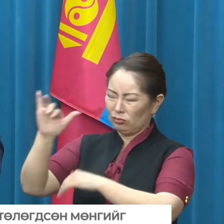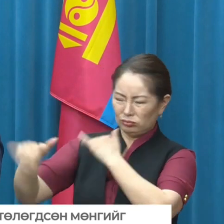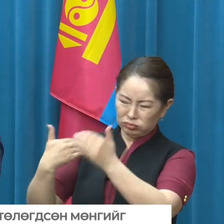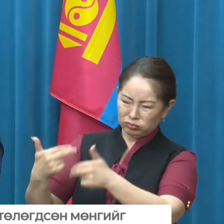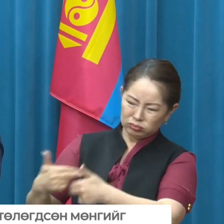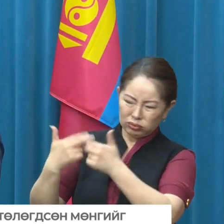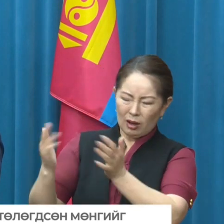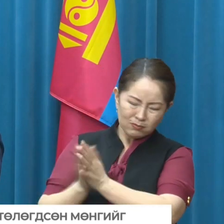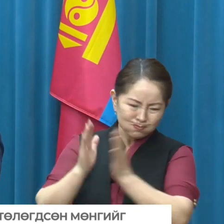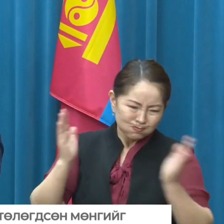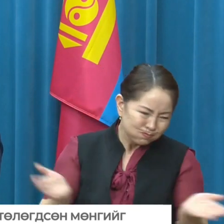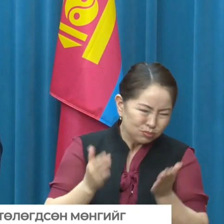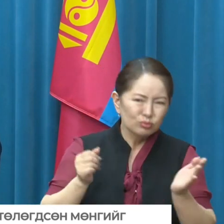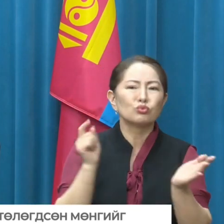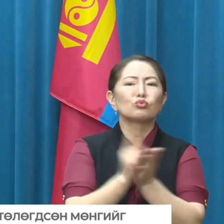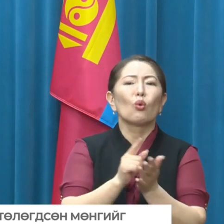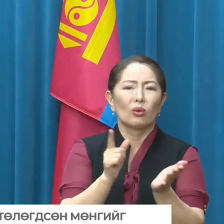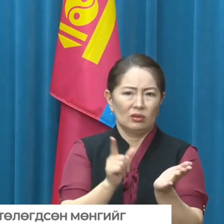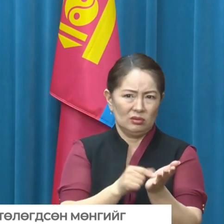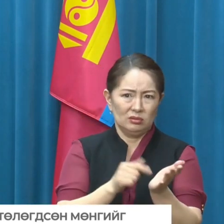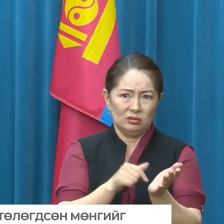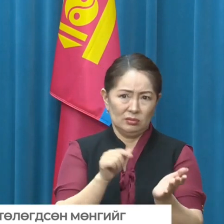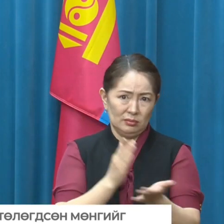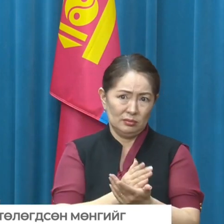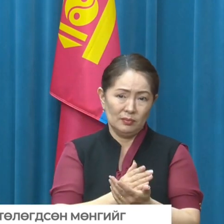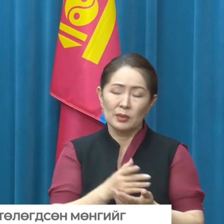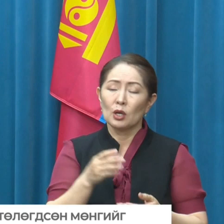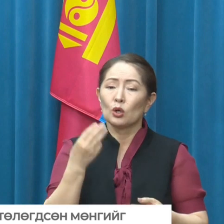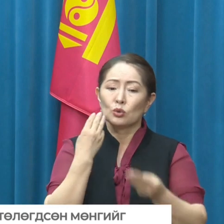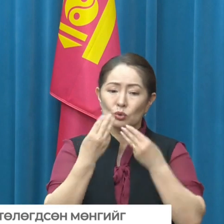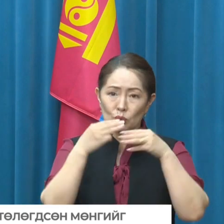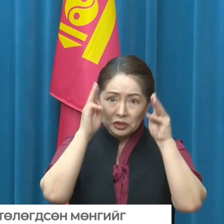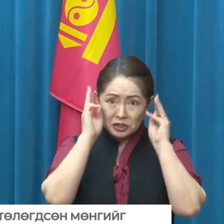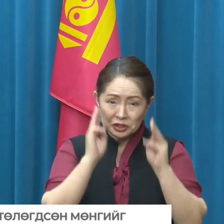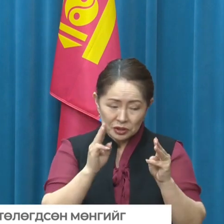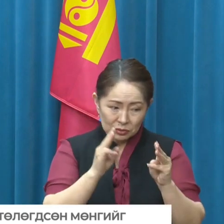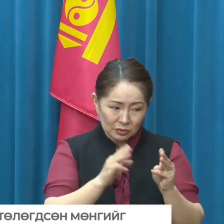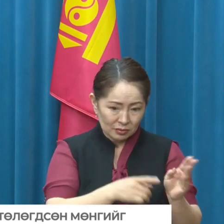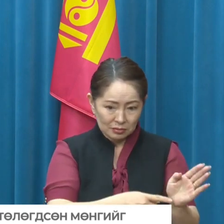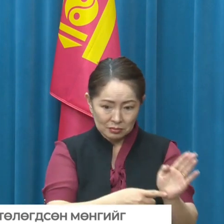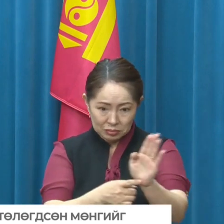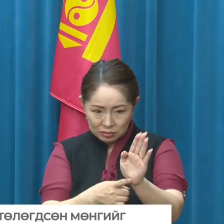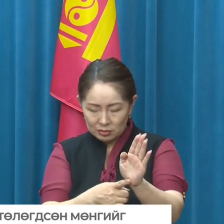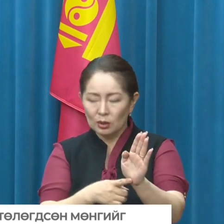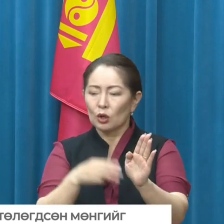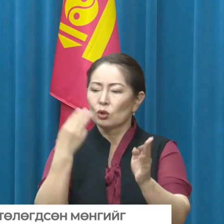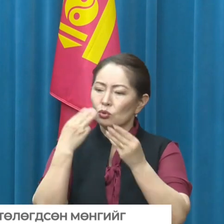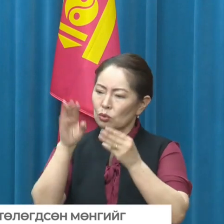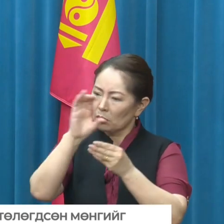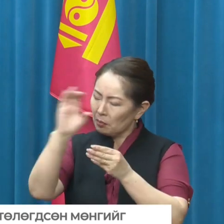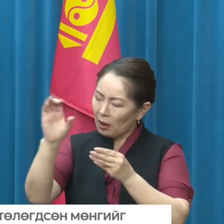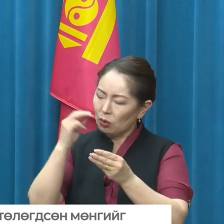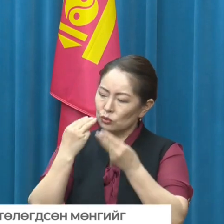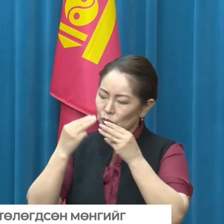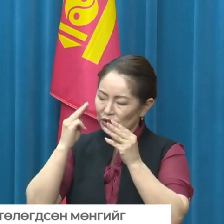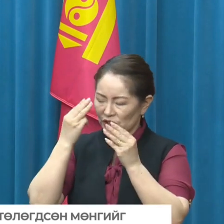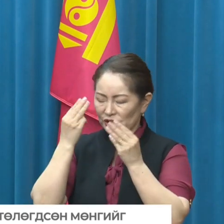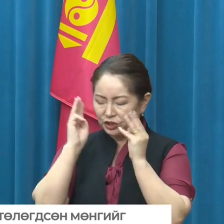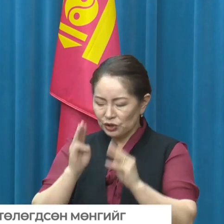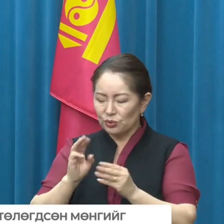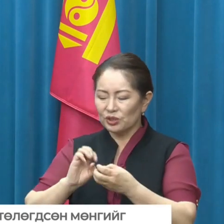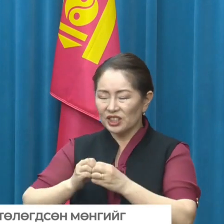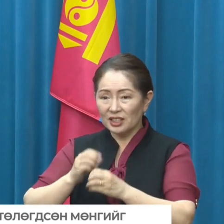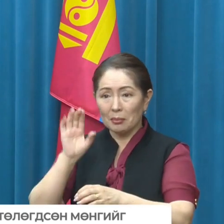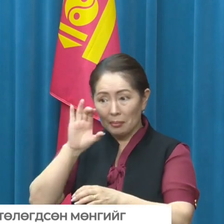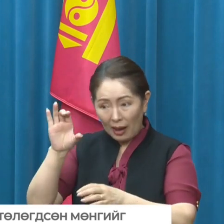байгууллагуудын оролцоо чухал байна. За шүүхэн шийдвэр гаргацнууд дээр нь одоо шүүхэн шийдвэрийн байгууллагууд, шүүх байгууллага, за мөн